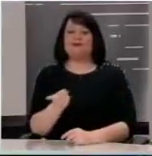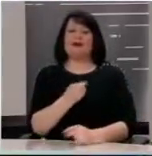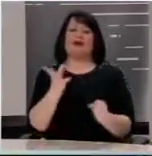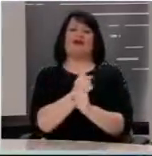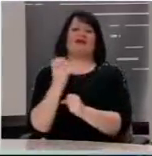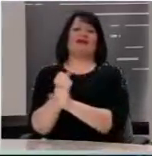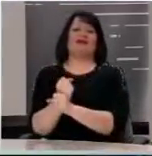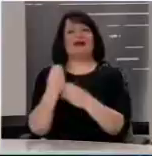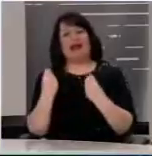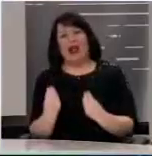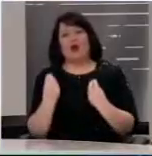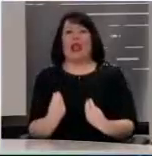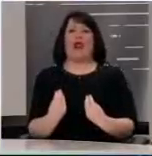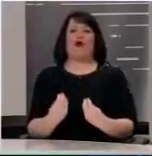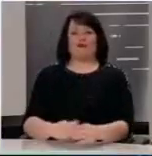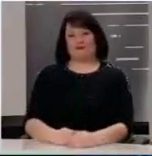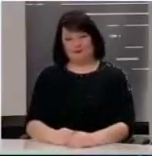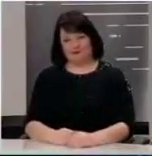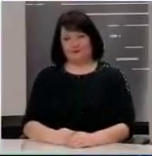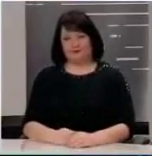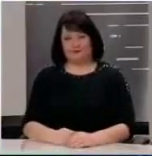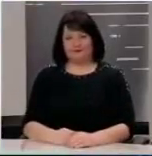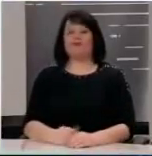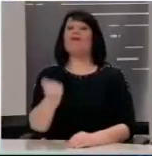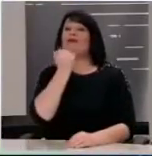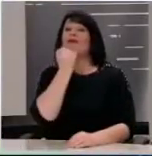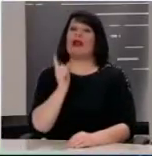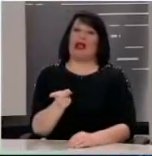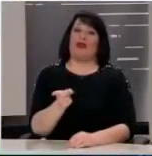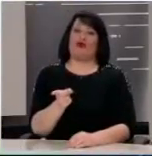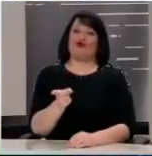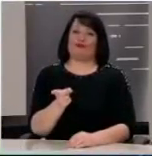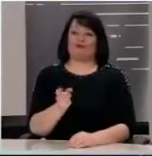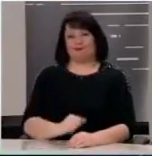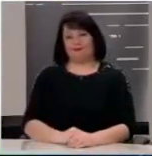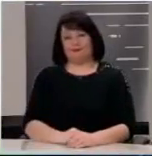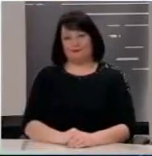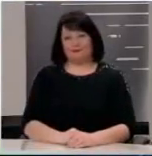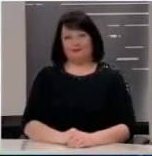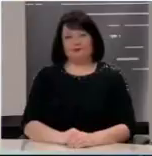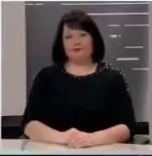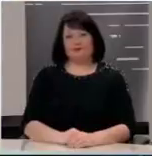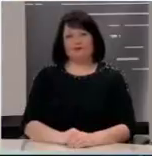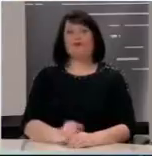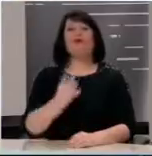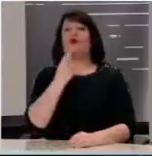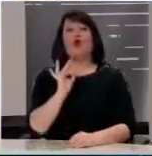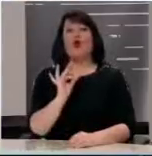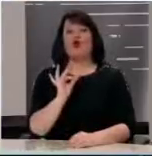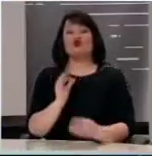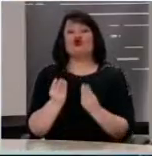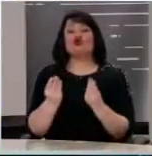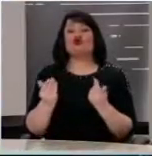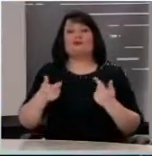δηλαδή ευνοϊκή για σας η εξέλιξη. Όμως γελιέστε. Γιατί γελιέστε? Γελιέστε διότι με αυτή την